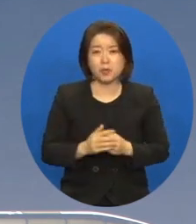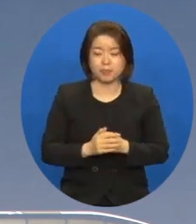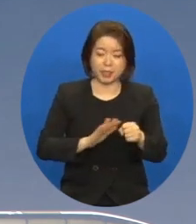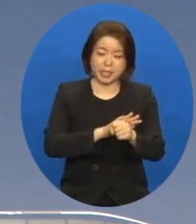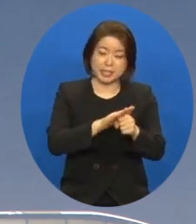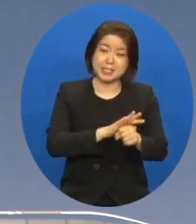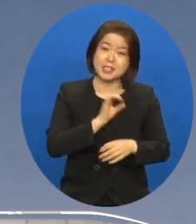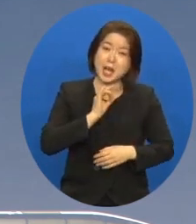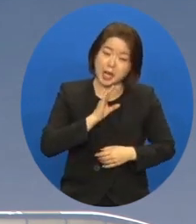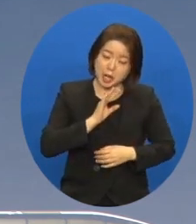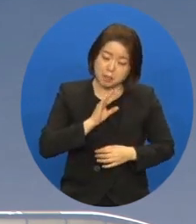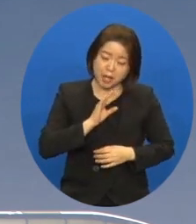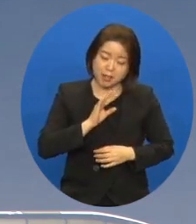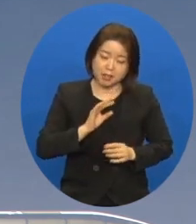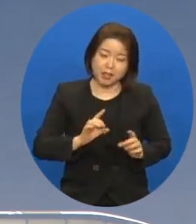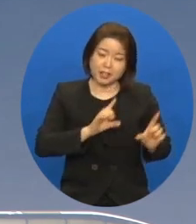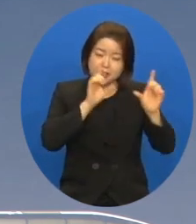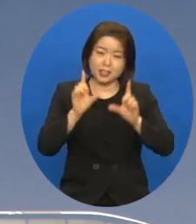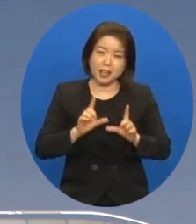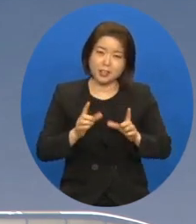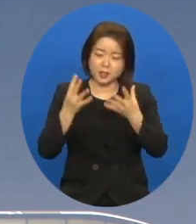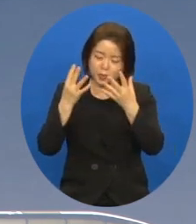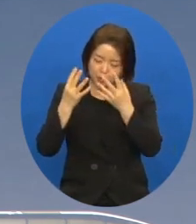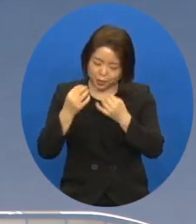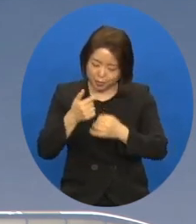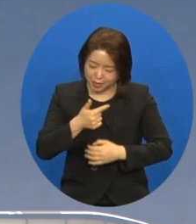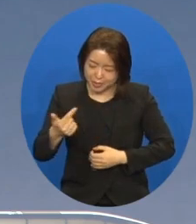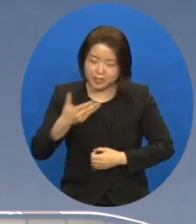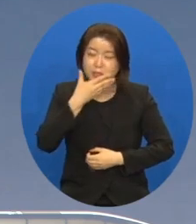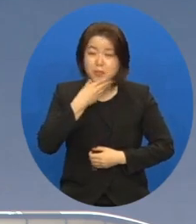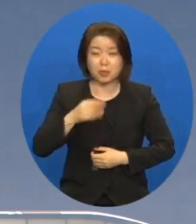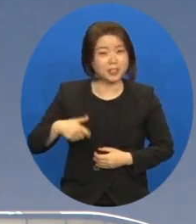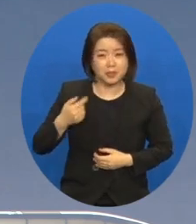사랑만 하며 사는 게 너는 얼마나 큰 복인지 모르냐?